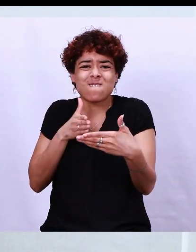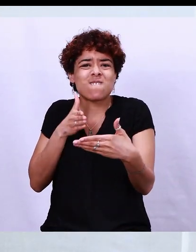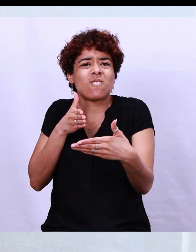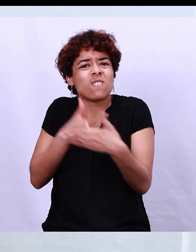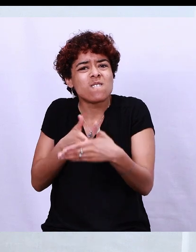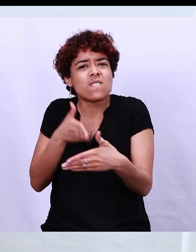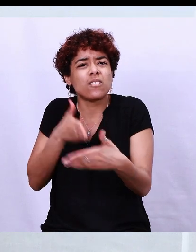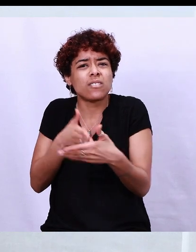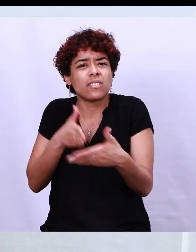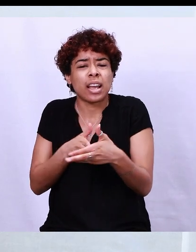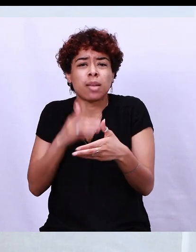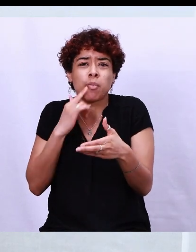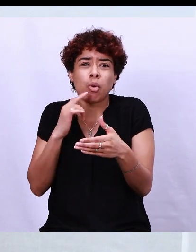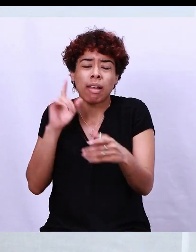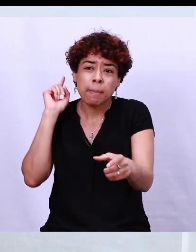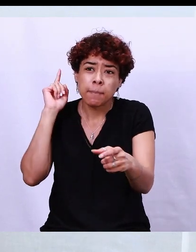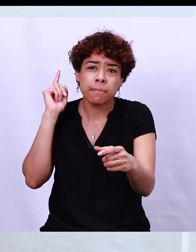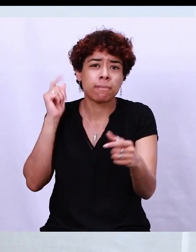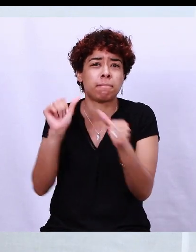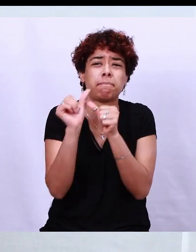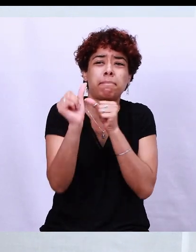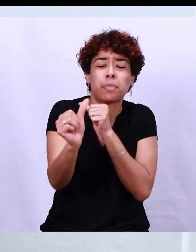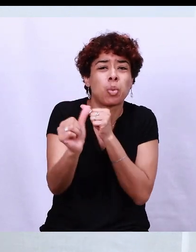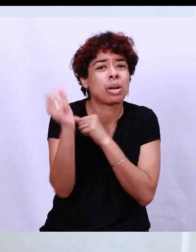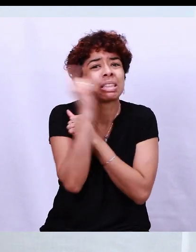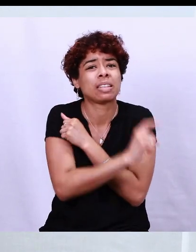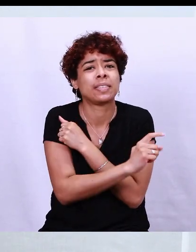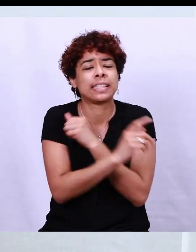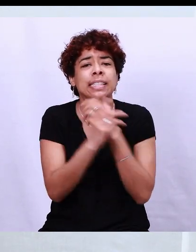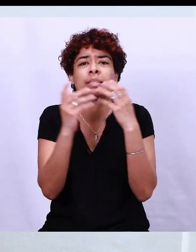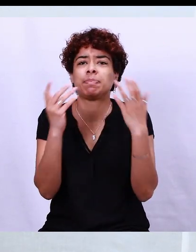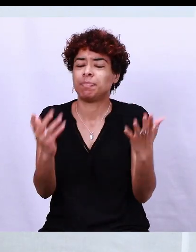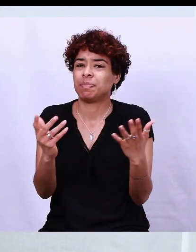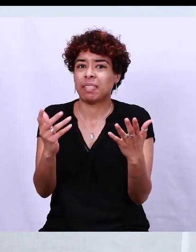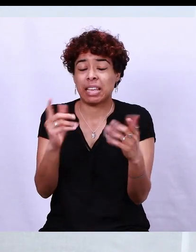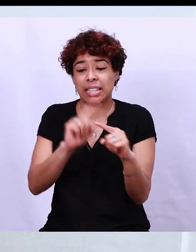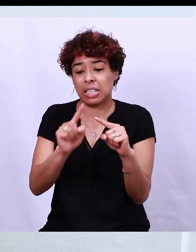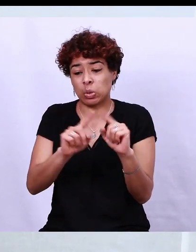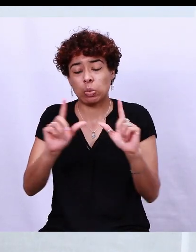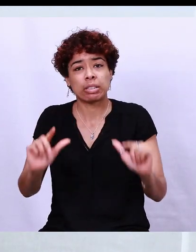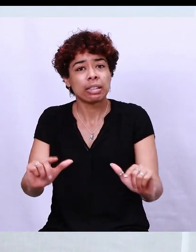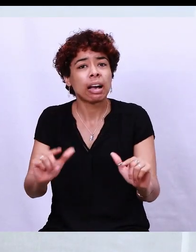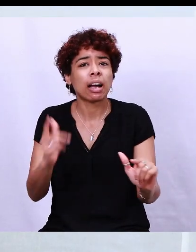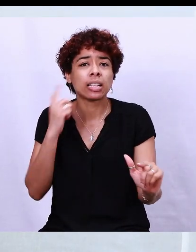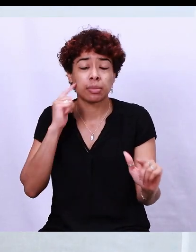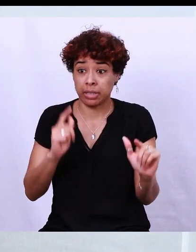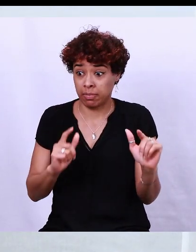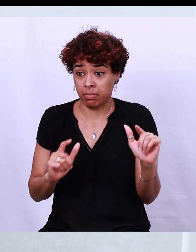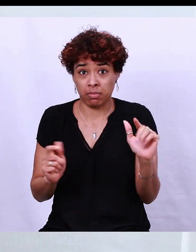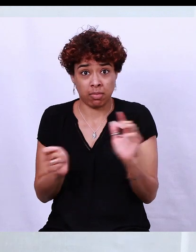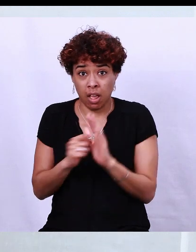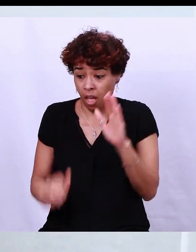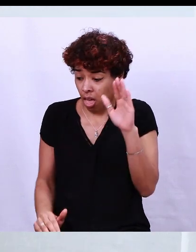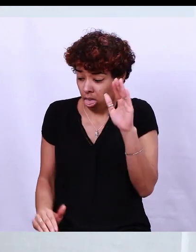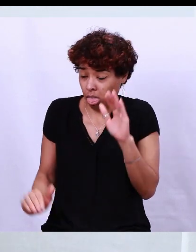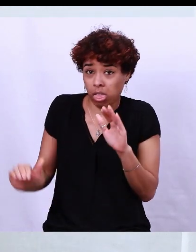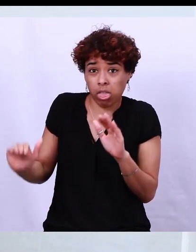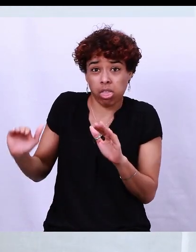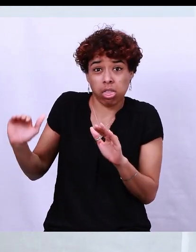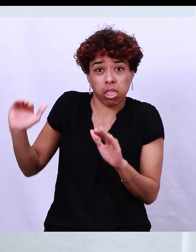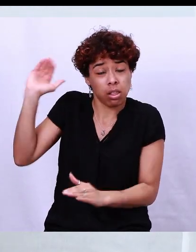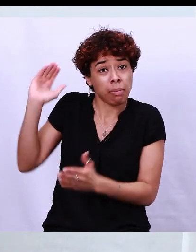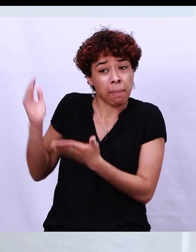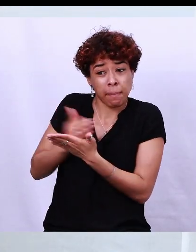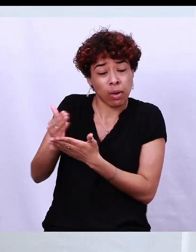Dieu et de produire quelque chose de bon dans notre vie. Et on a des choses qui sont là depuis notre naissance, qui sont là dans notre